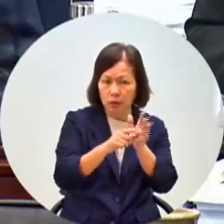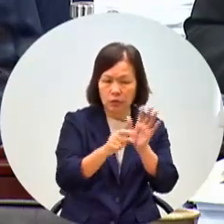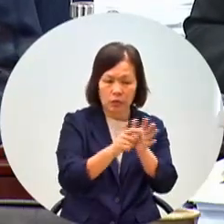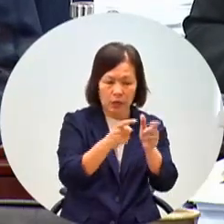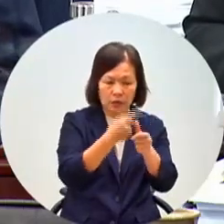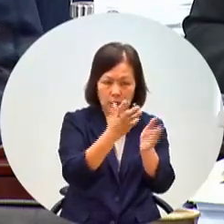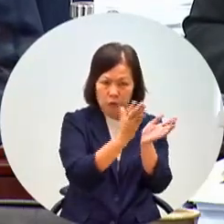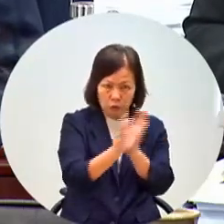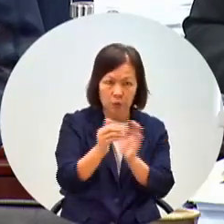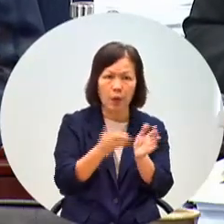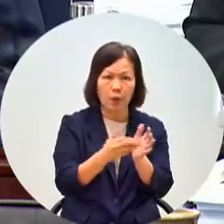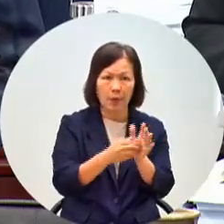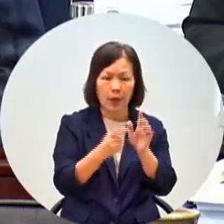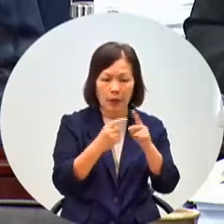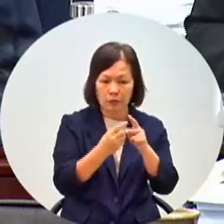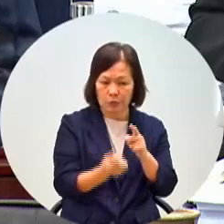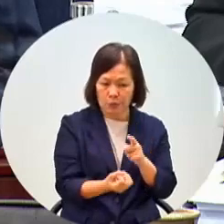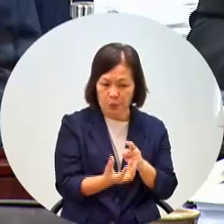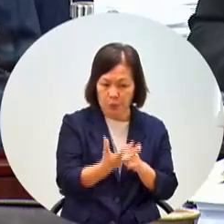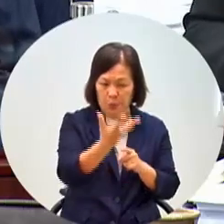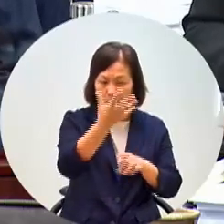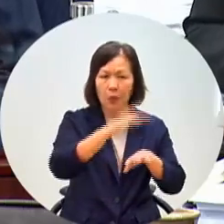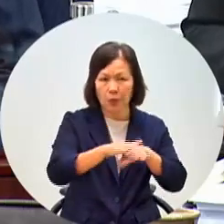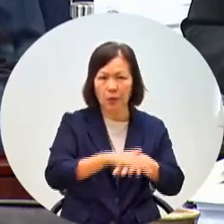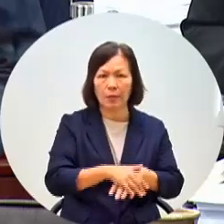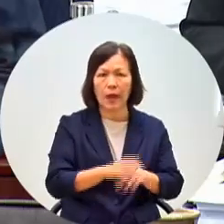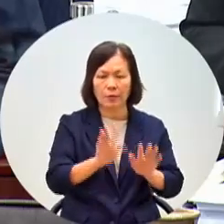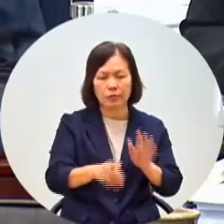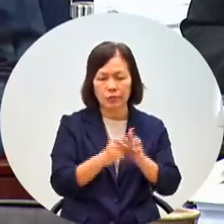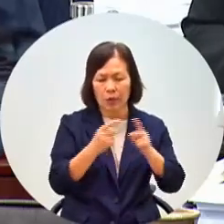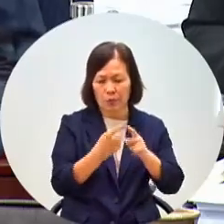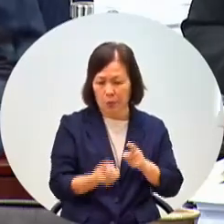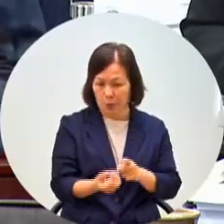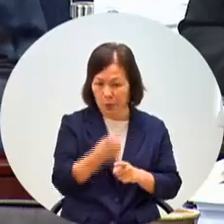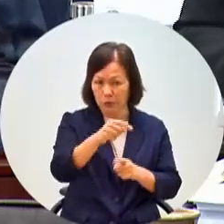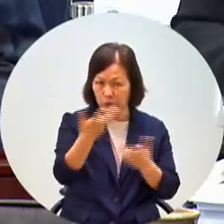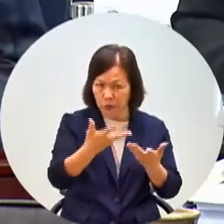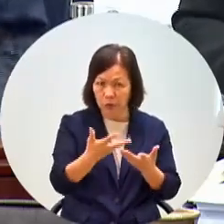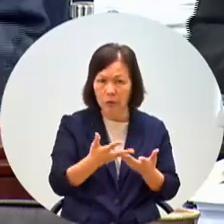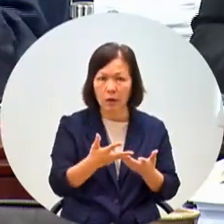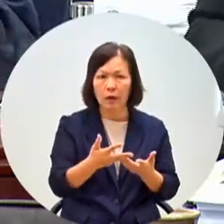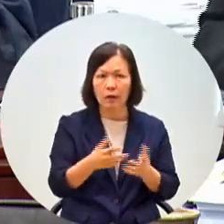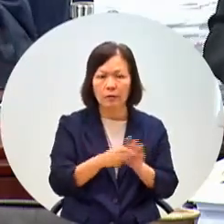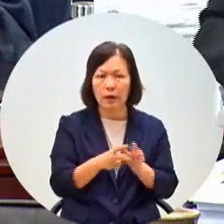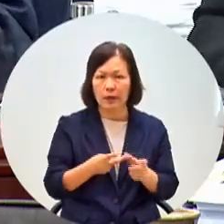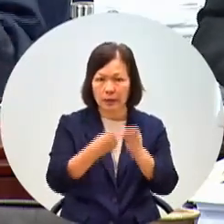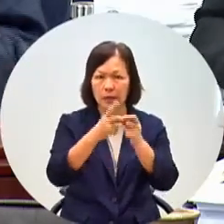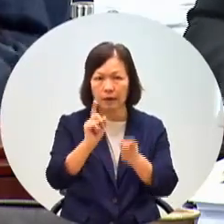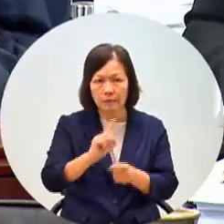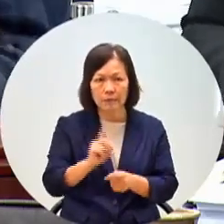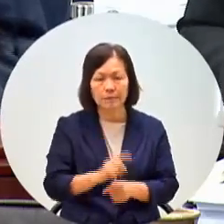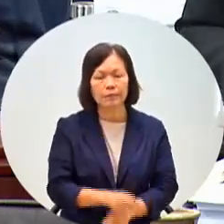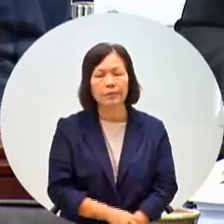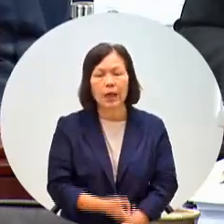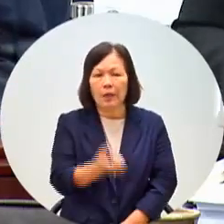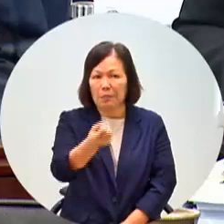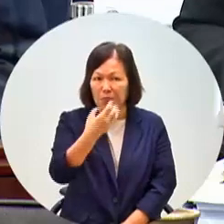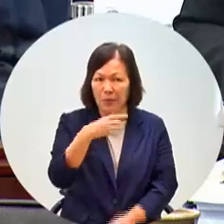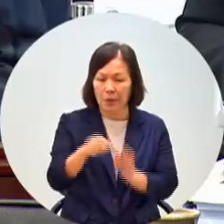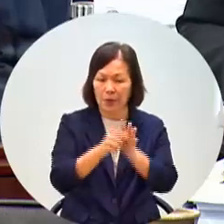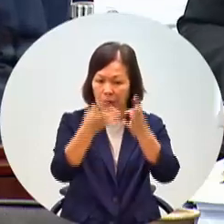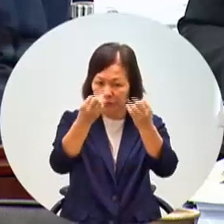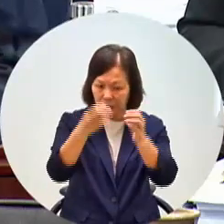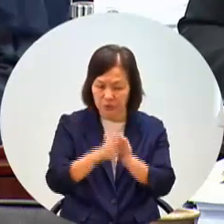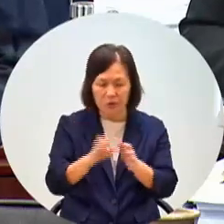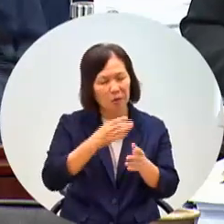好了、哦、因为人数也会越来越多。 对，就是因为人数多的问题，所以这 第二个、哦、第二个你刚刚讲的一些数字有一